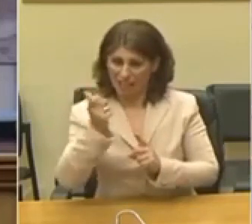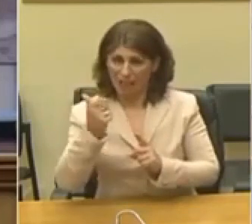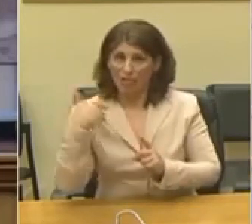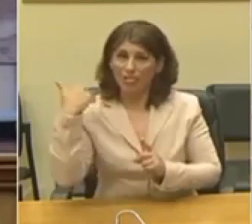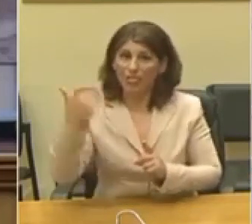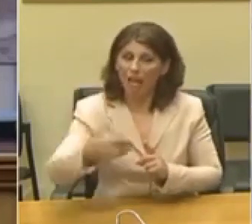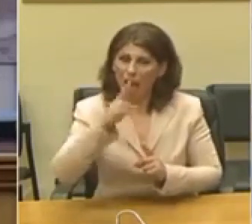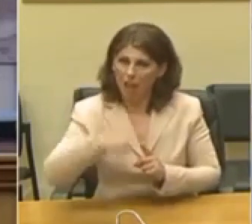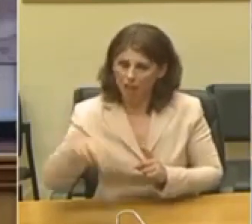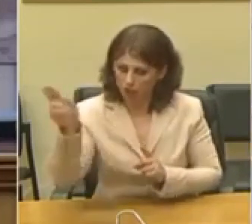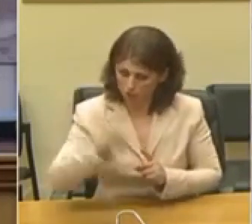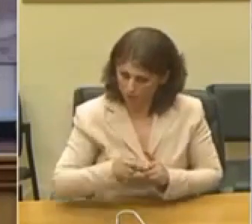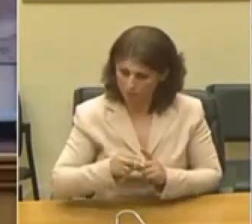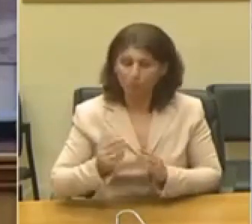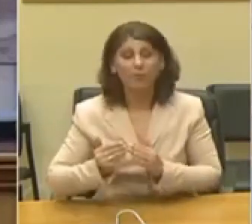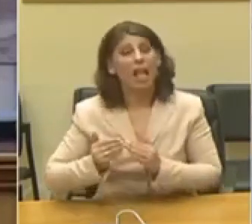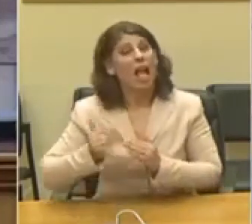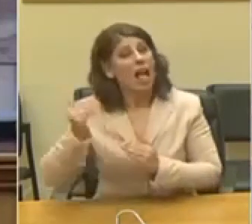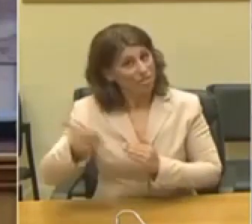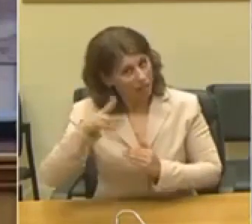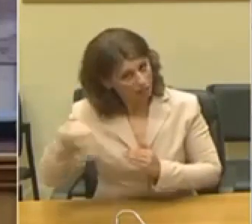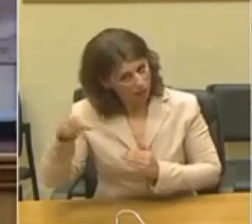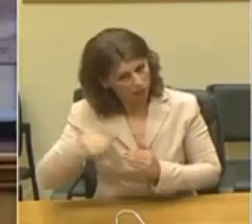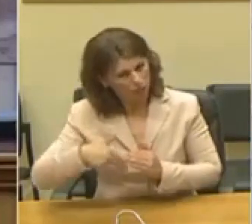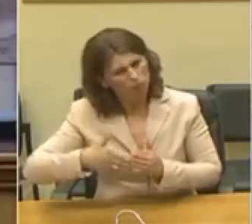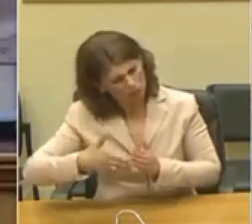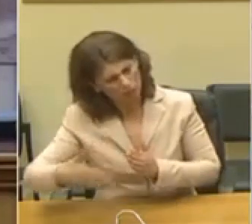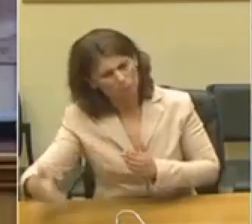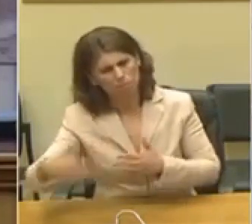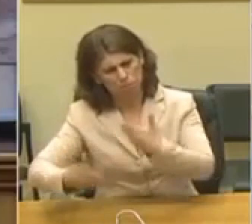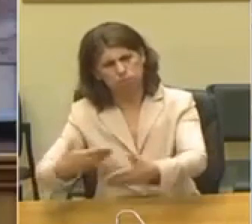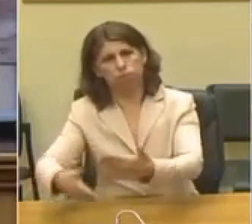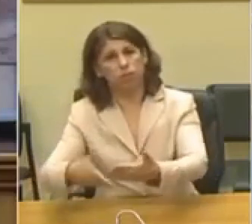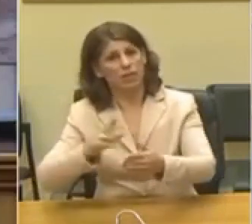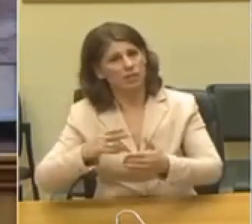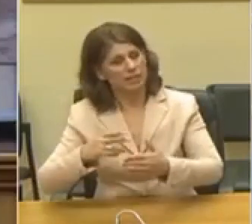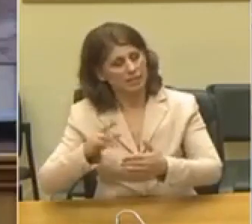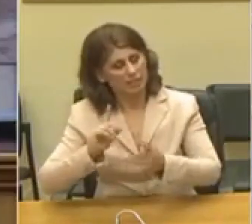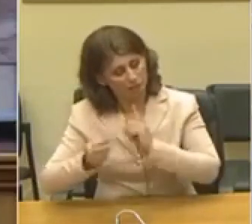ακυρωθεί και θα ακυρωθούν και οι υπόλοιπες ενδεχομένως συμφωνίες της χώρας,